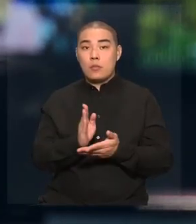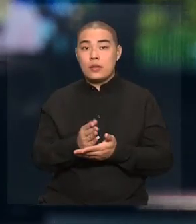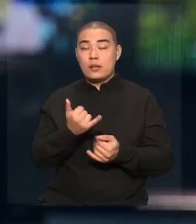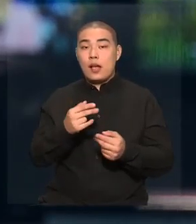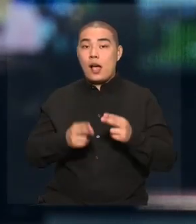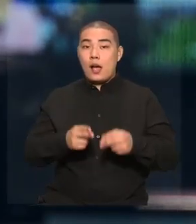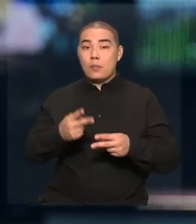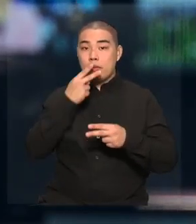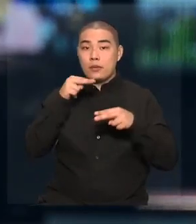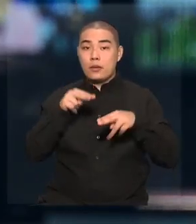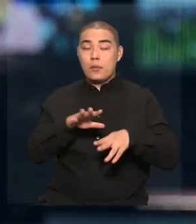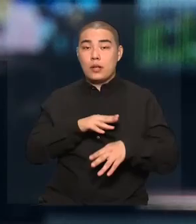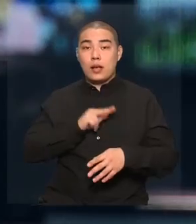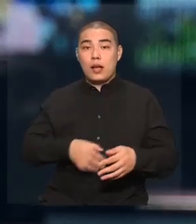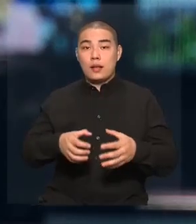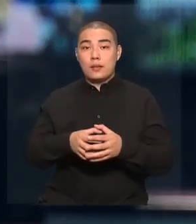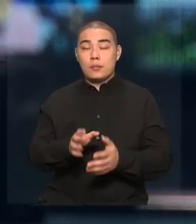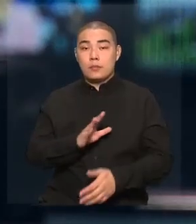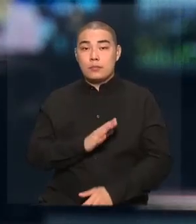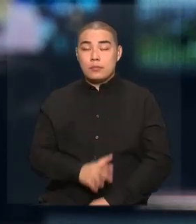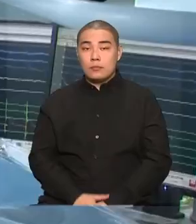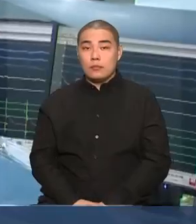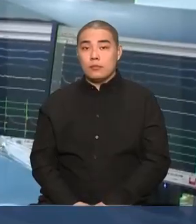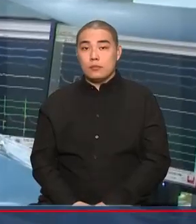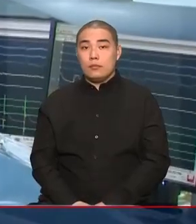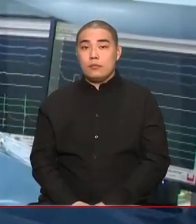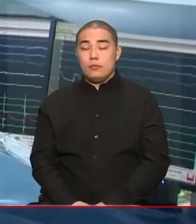операции наблюдала моя коллега Айман Каймульдина.